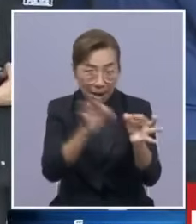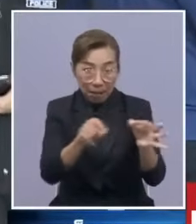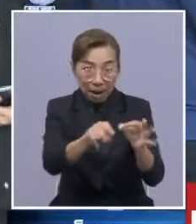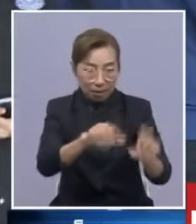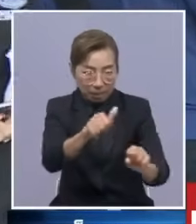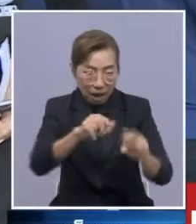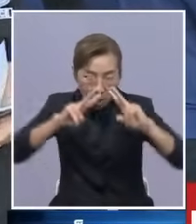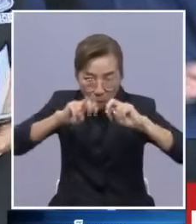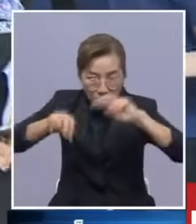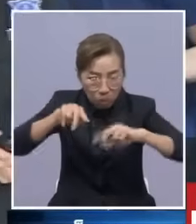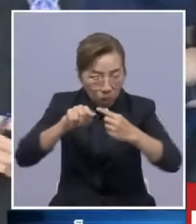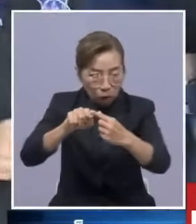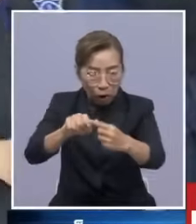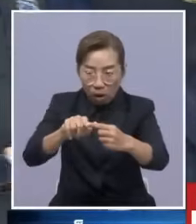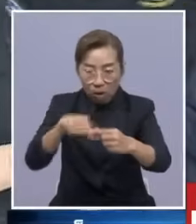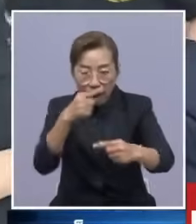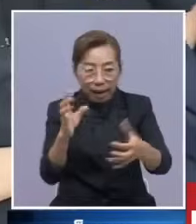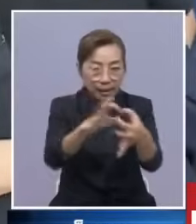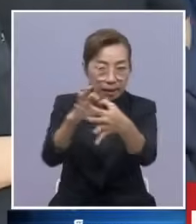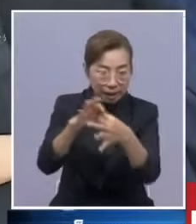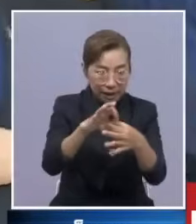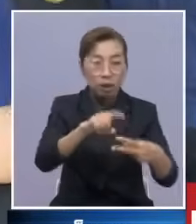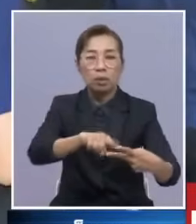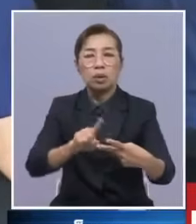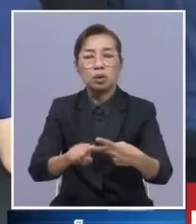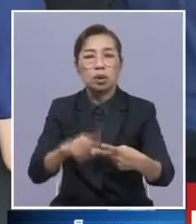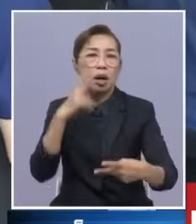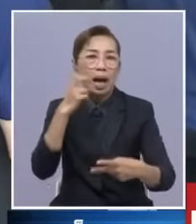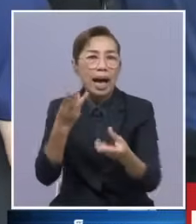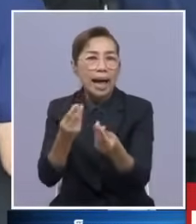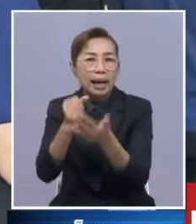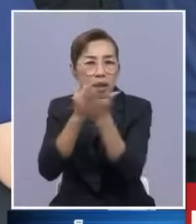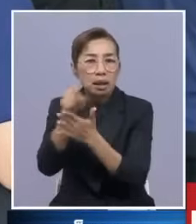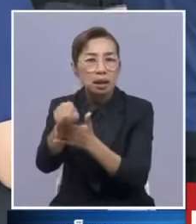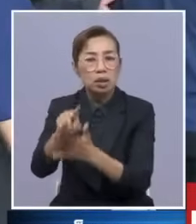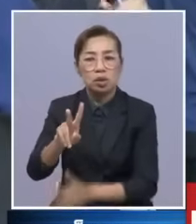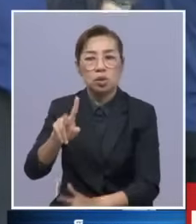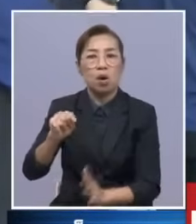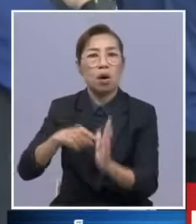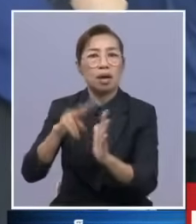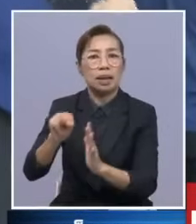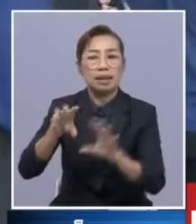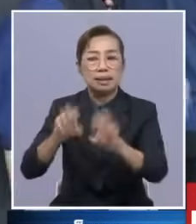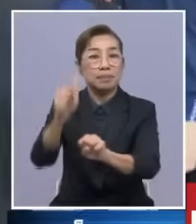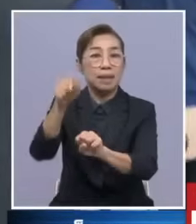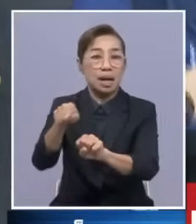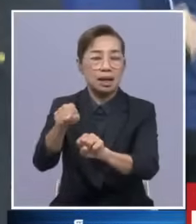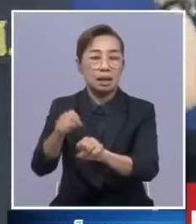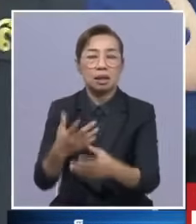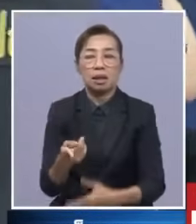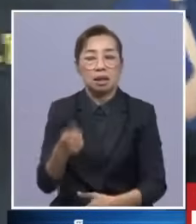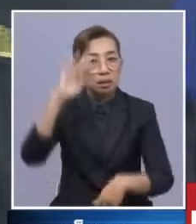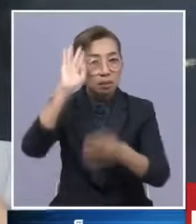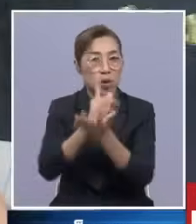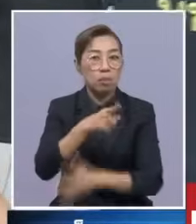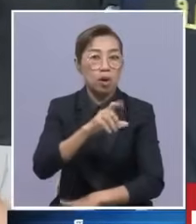นี้ด้วยนะคะขณะเดียวกันในส่วนของยาไอซ์2ตันที่สามารถที่จะจับกุมได้นั้นนะคะทางตำรวจปราบปรามยาเสพติ